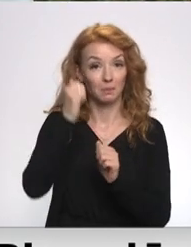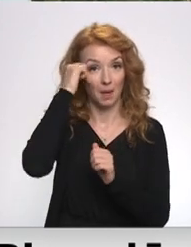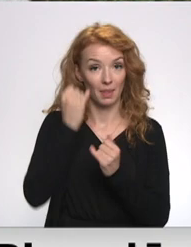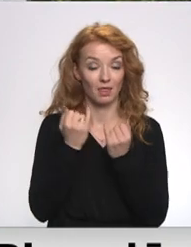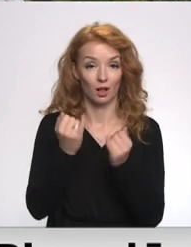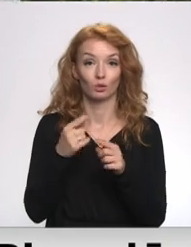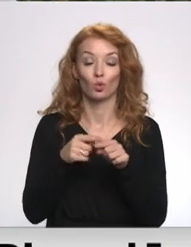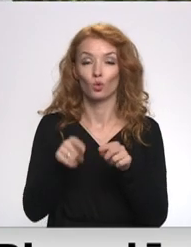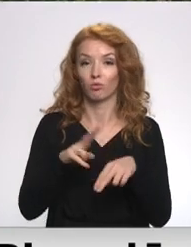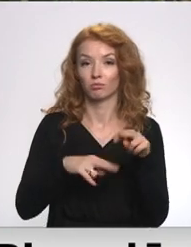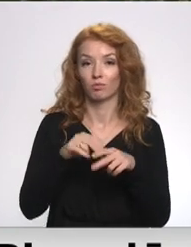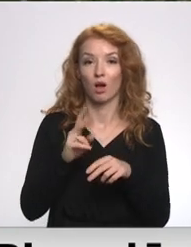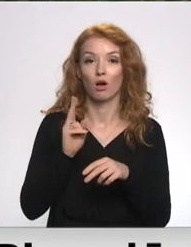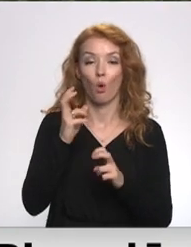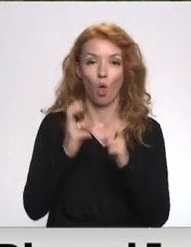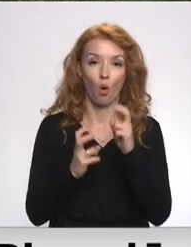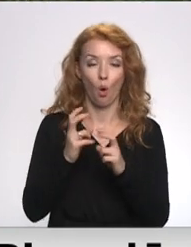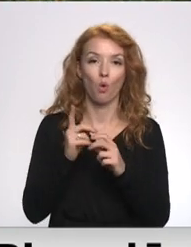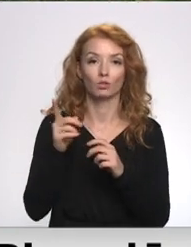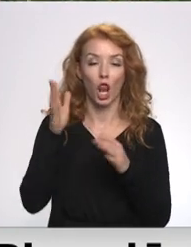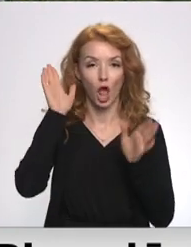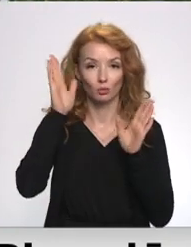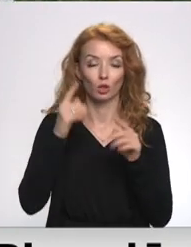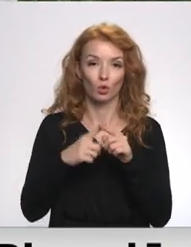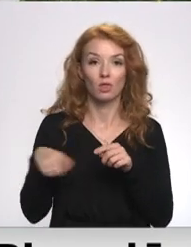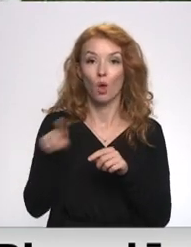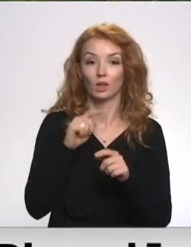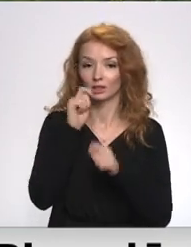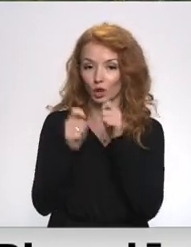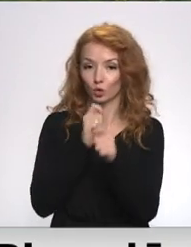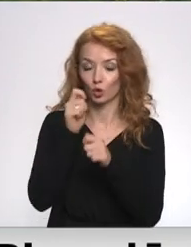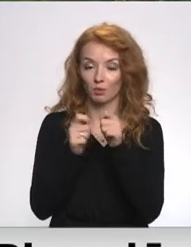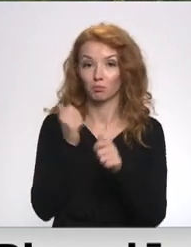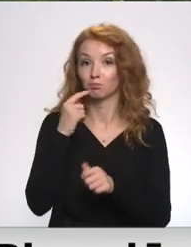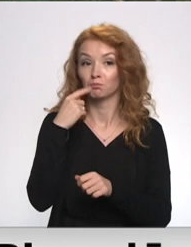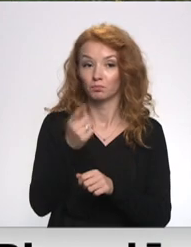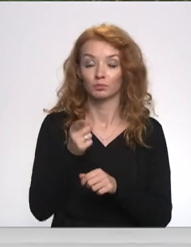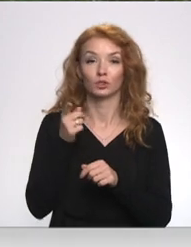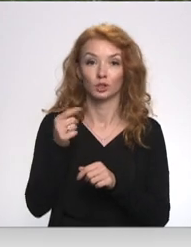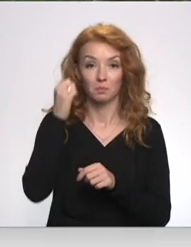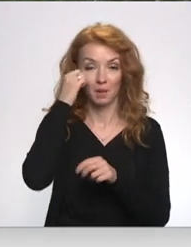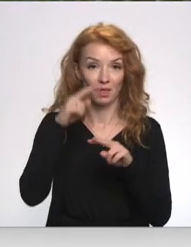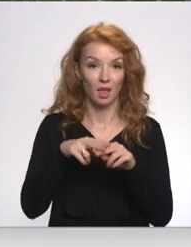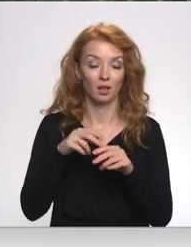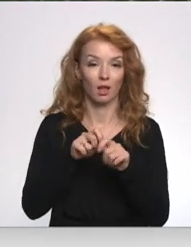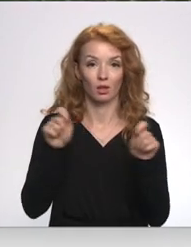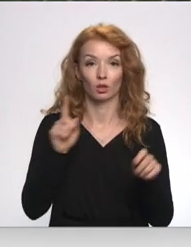ko savulaik uzcēla par kolhoza Lāčplēses, kā arī tautas ziedojumiem. Piemineklis Andrejam Pumpuram tika